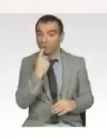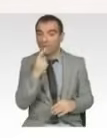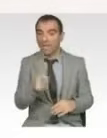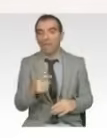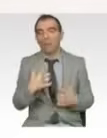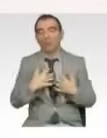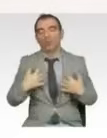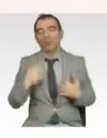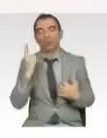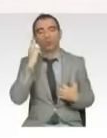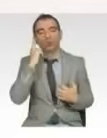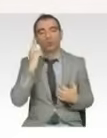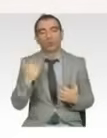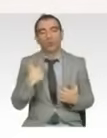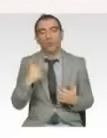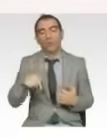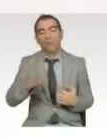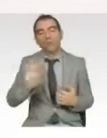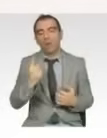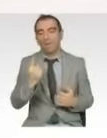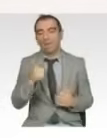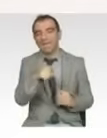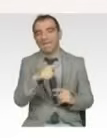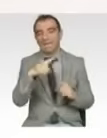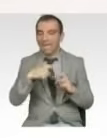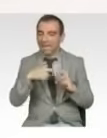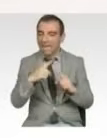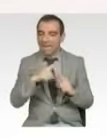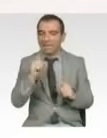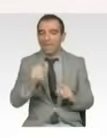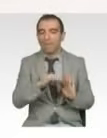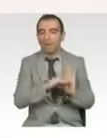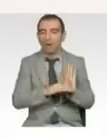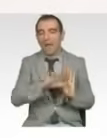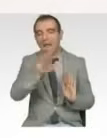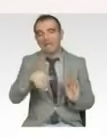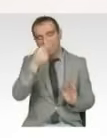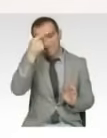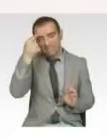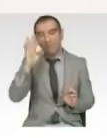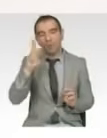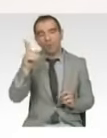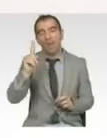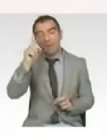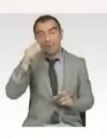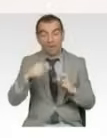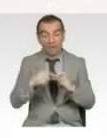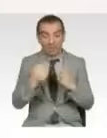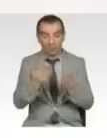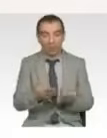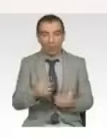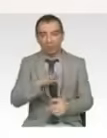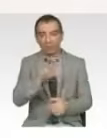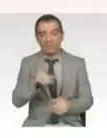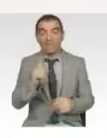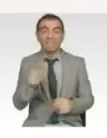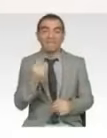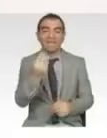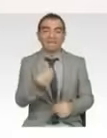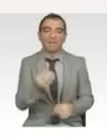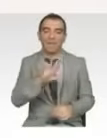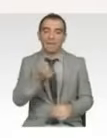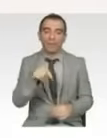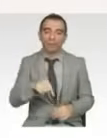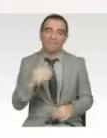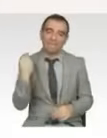gurur duyuyorum ve böyle bir kanalda program yapmak herkese nasip olmaz. Allah razı olsun. Fırsat veren herkesten. Ben de konuk